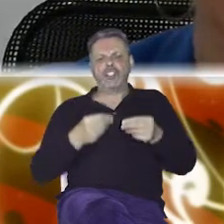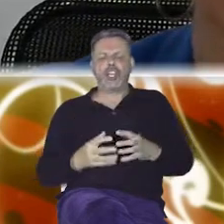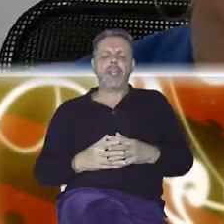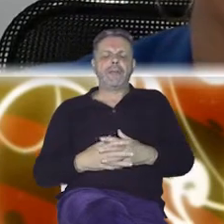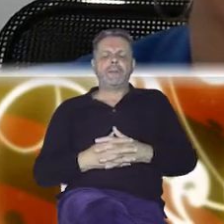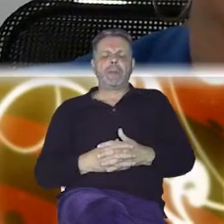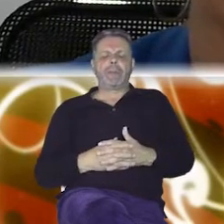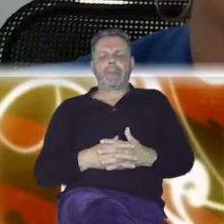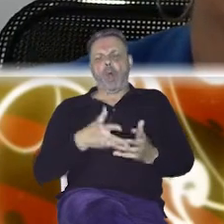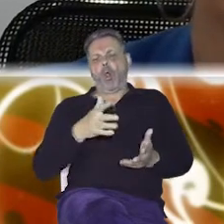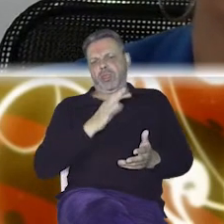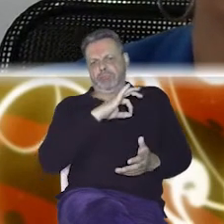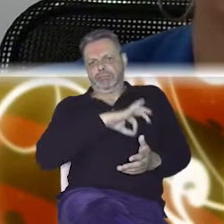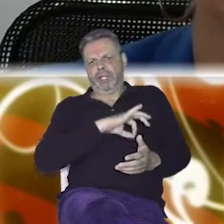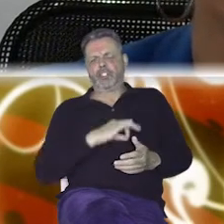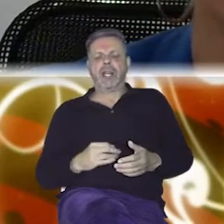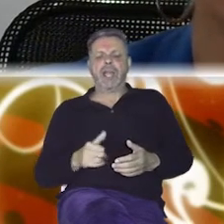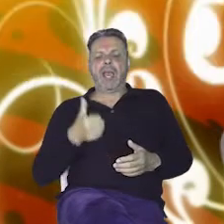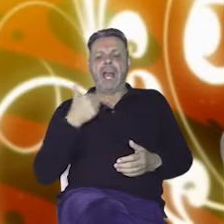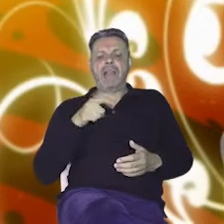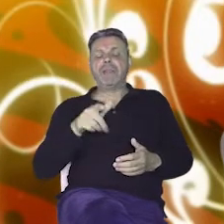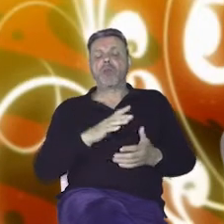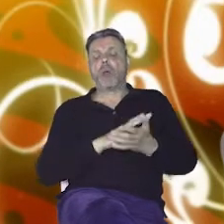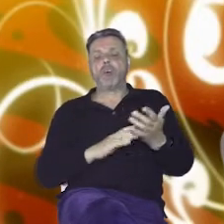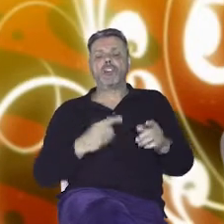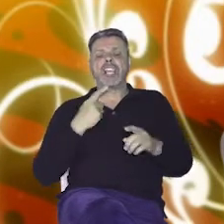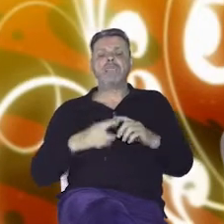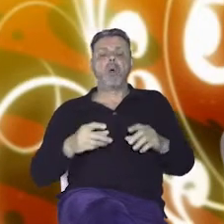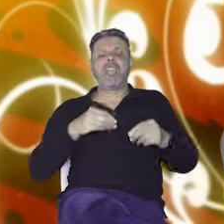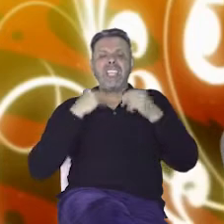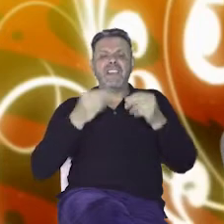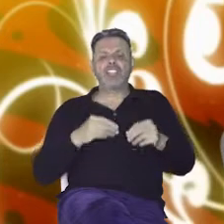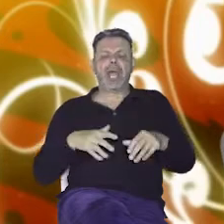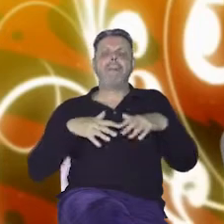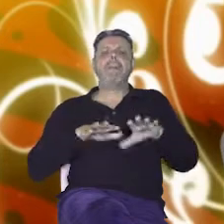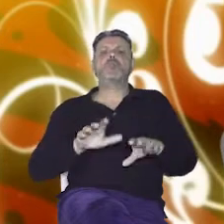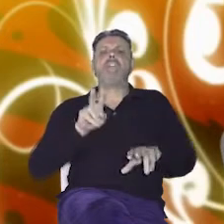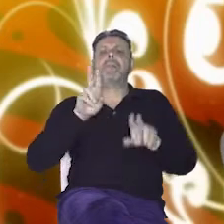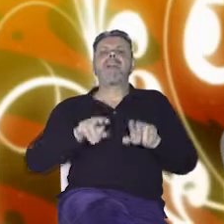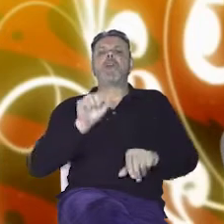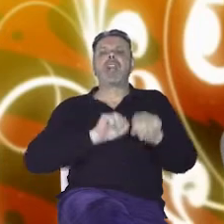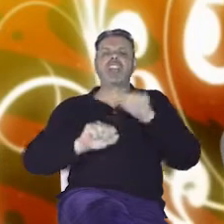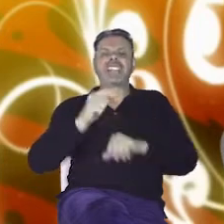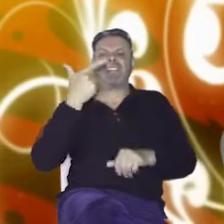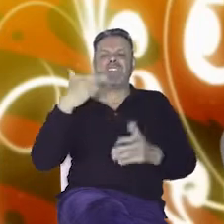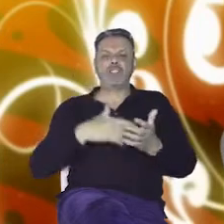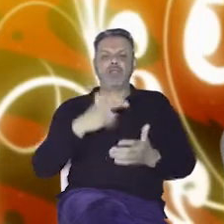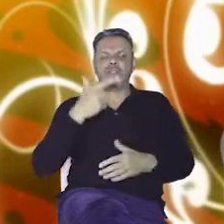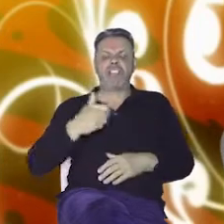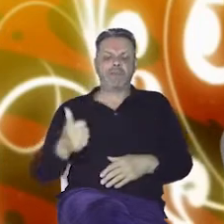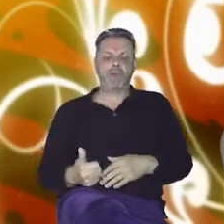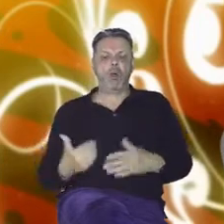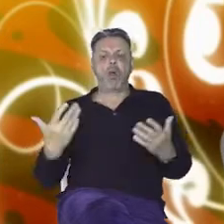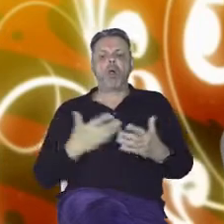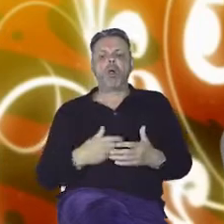a u stvari sve smo pokrenuli zbog izvješća pučke pravobraniteljice za 2021. o kojoj su